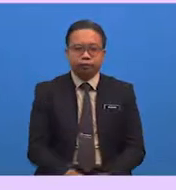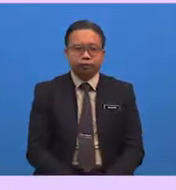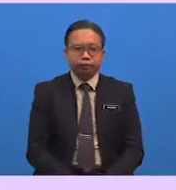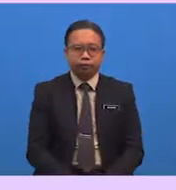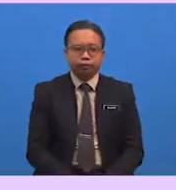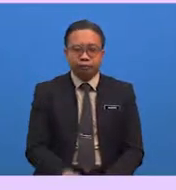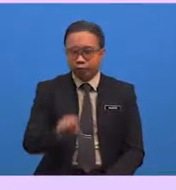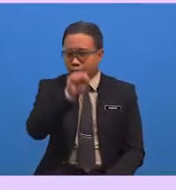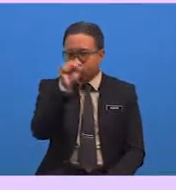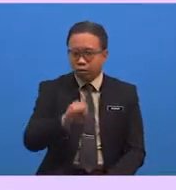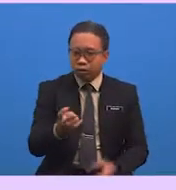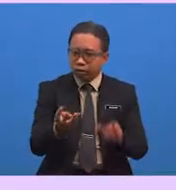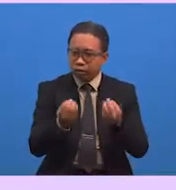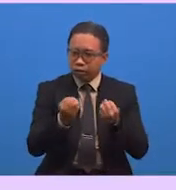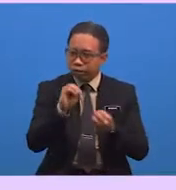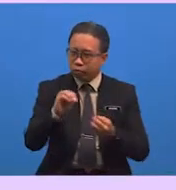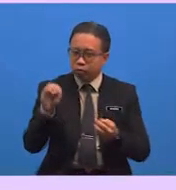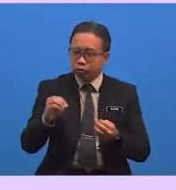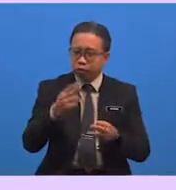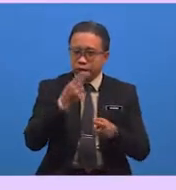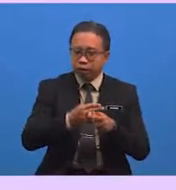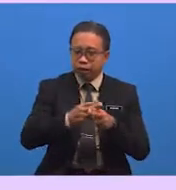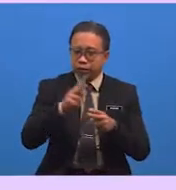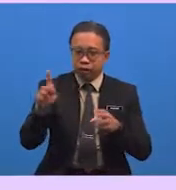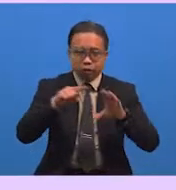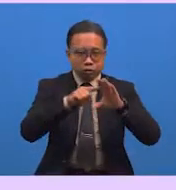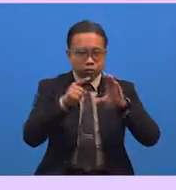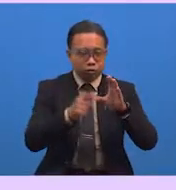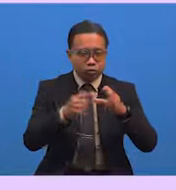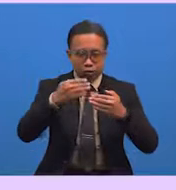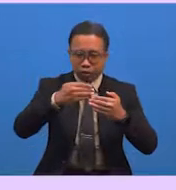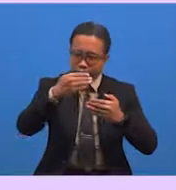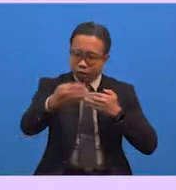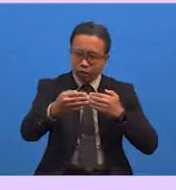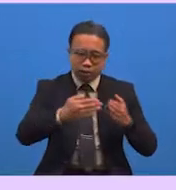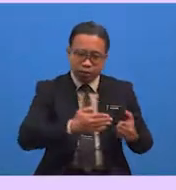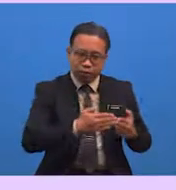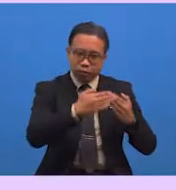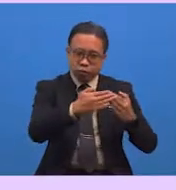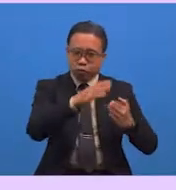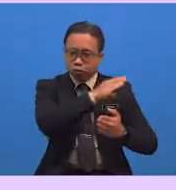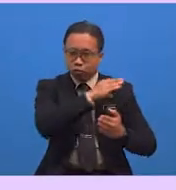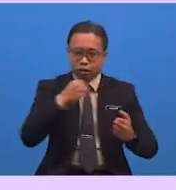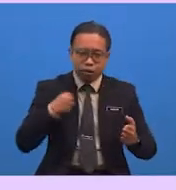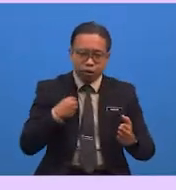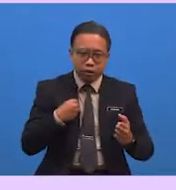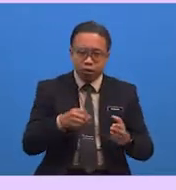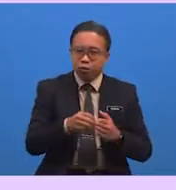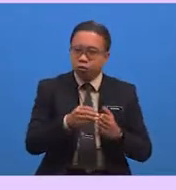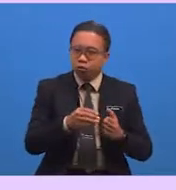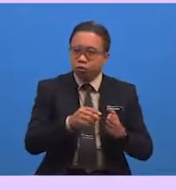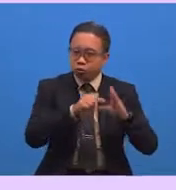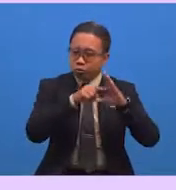dan Z. Soalan minta murid-murid namakan sudut bertentang bucu dan juga